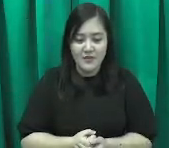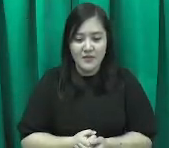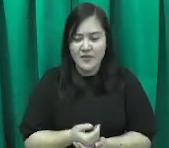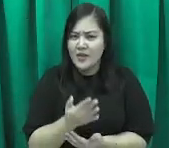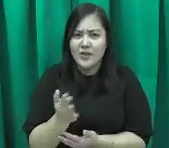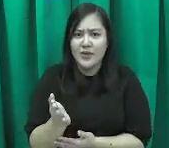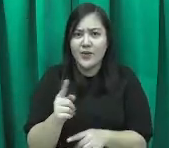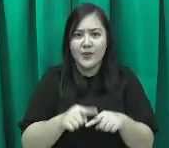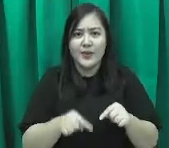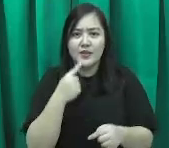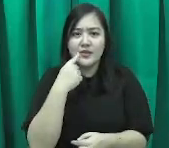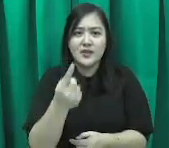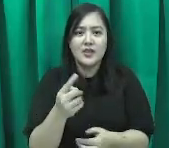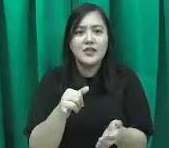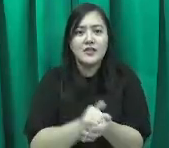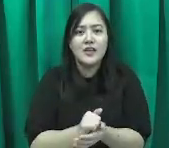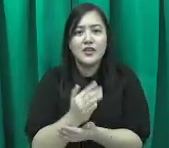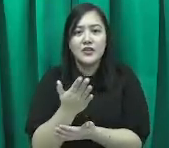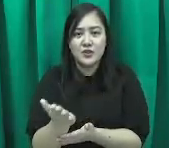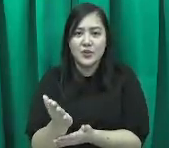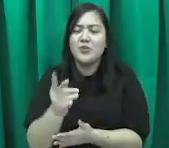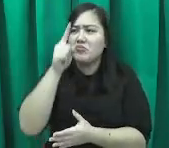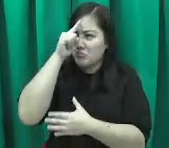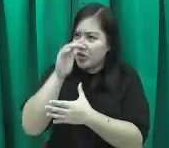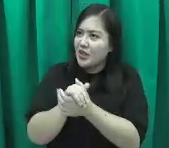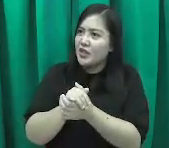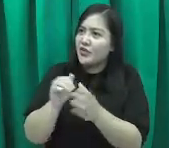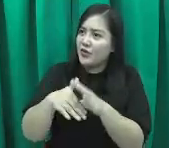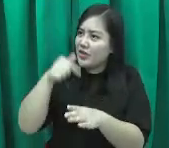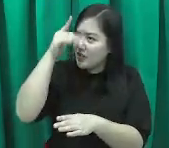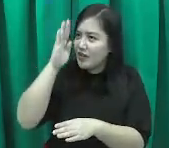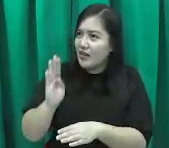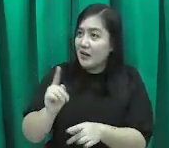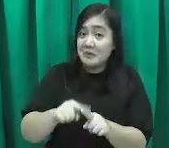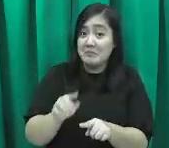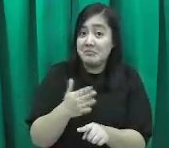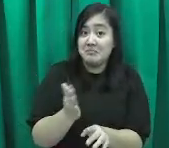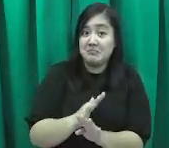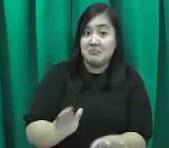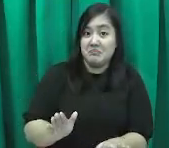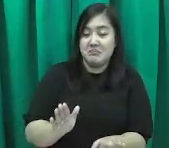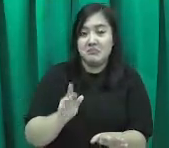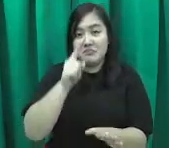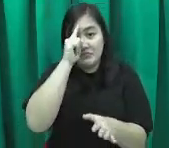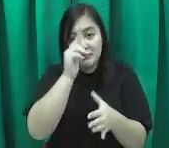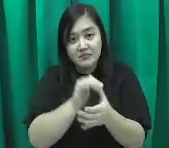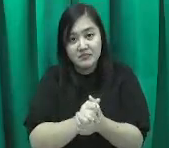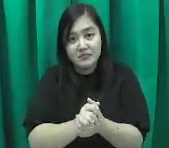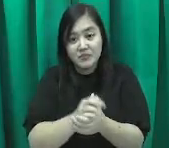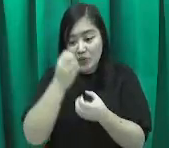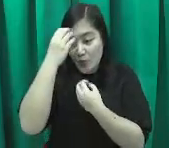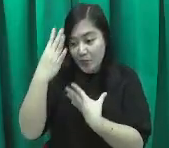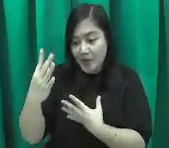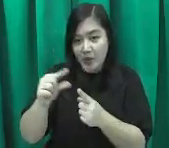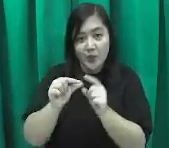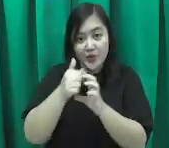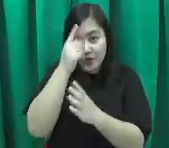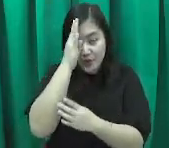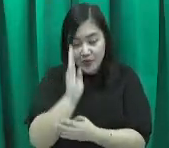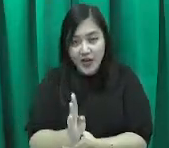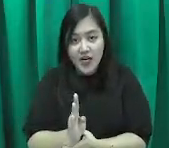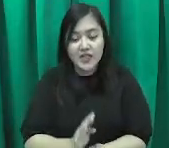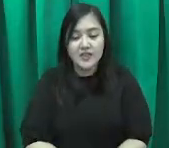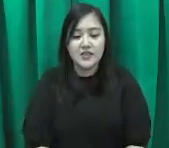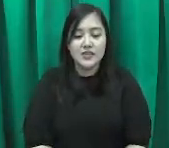ng Diyos. Yes. That's hindi right. mo pwedeng pag-iwalayin yun. Yes, yes. Kasi hindi ka consistent eh. Yeah. Yeah. Kaya yung katulad sa ano sa nakapaligid sa